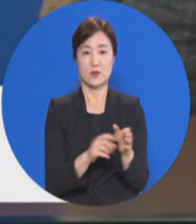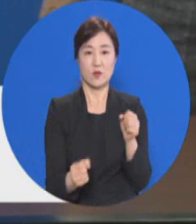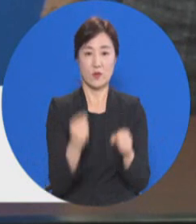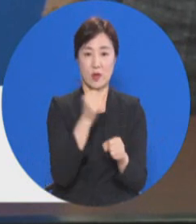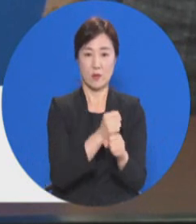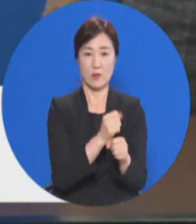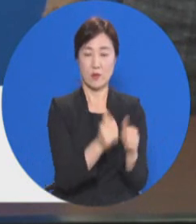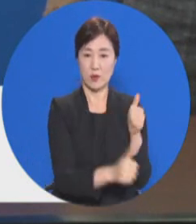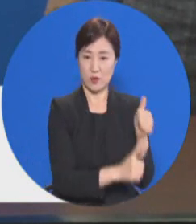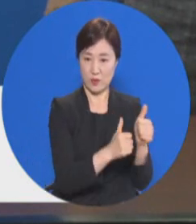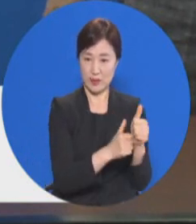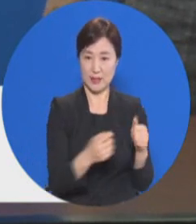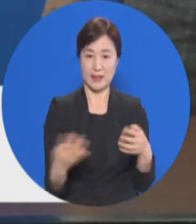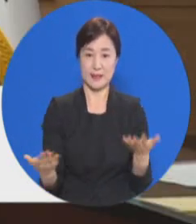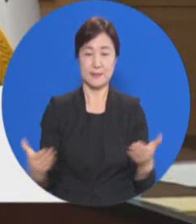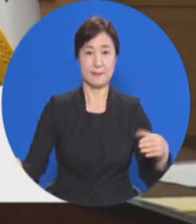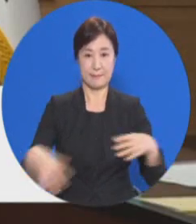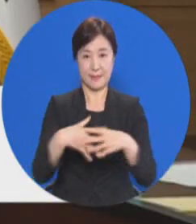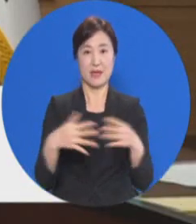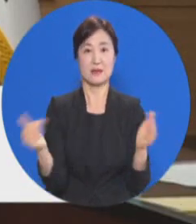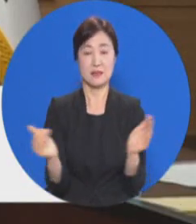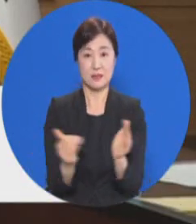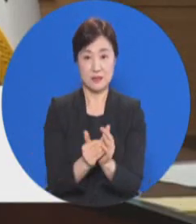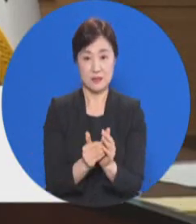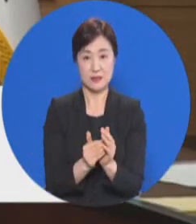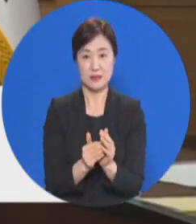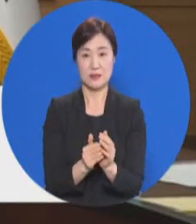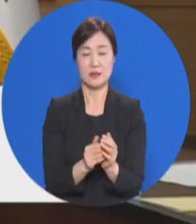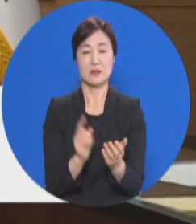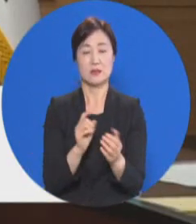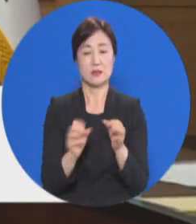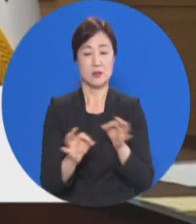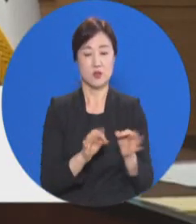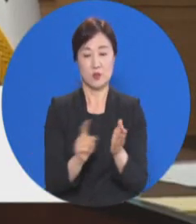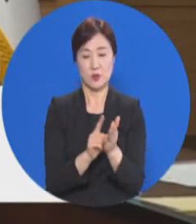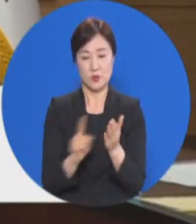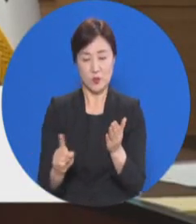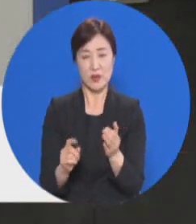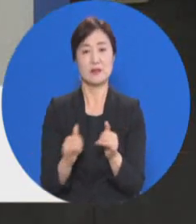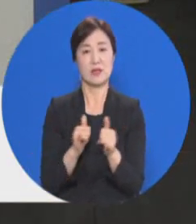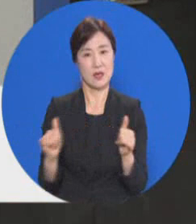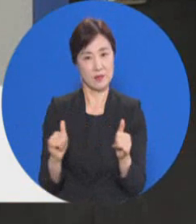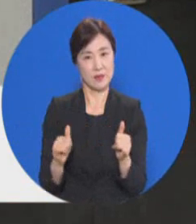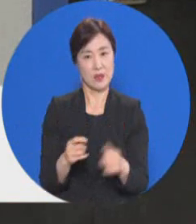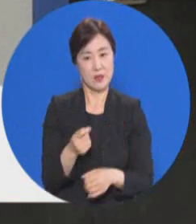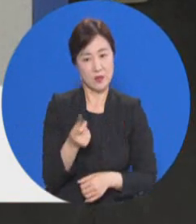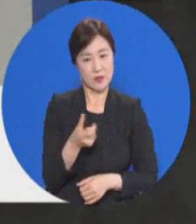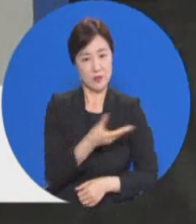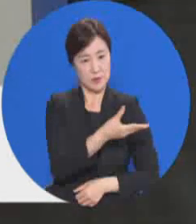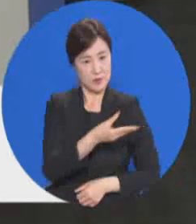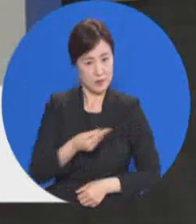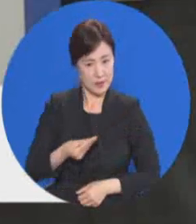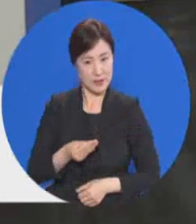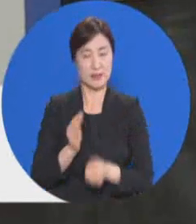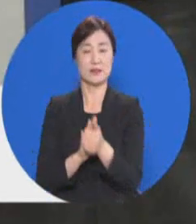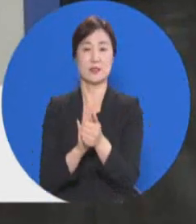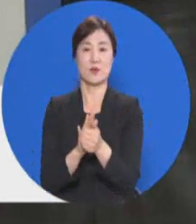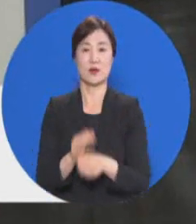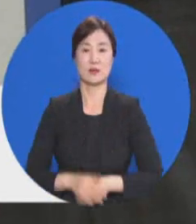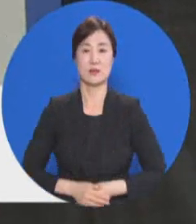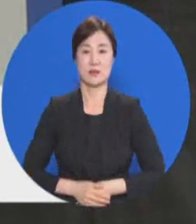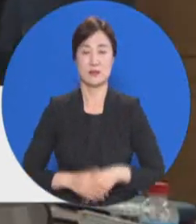업무협약을 체결하고 도내 금융소외계층에 대한 직접 대출과 관리 등 소액 금융지원을 주요 내용으로 한